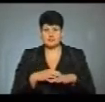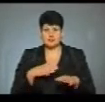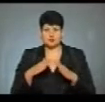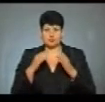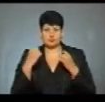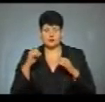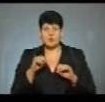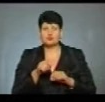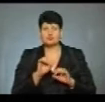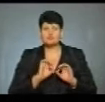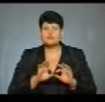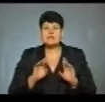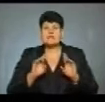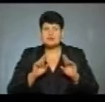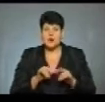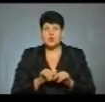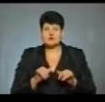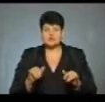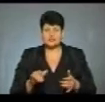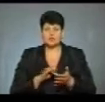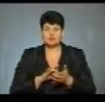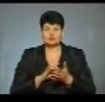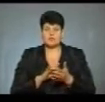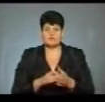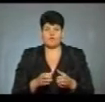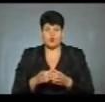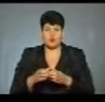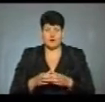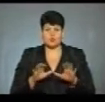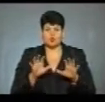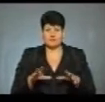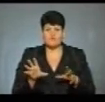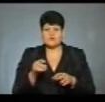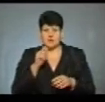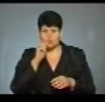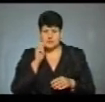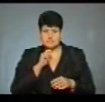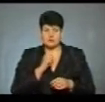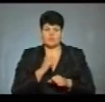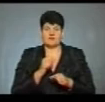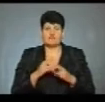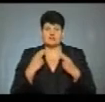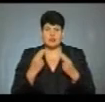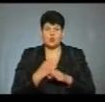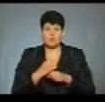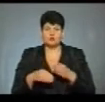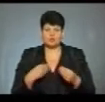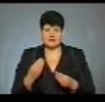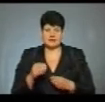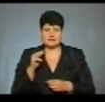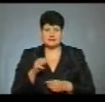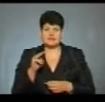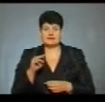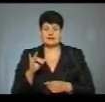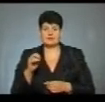Тут розповідають, як розвинути туризм у громаді. Голова Всеукраїнської федерації роботодавців у сфері туризму Тетяна